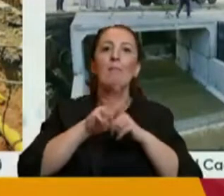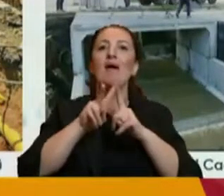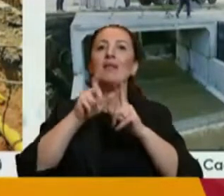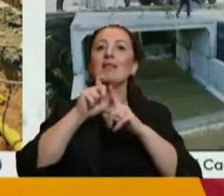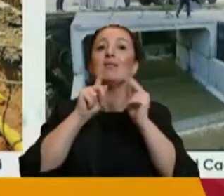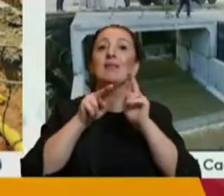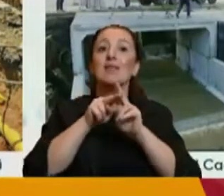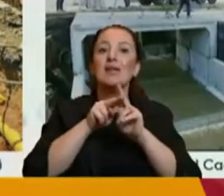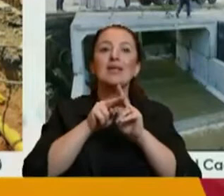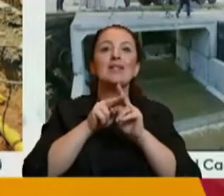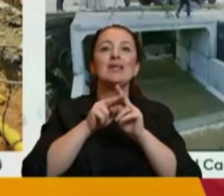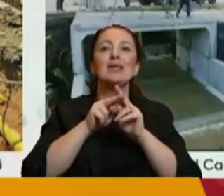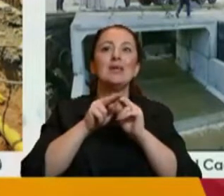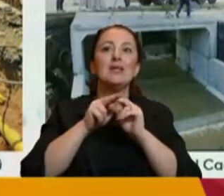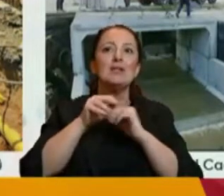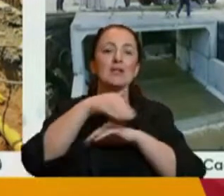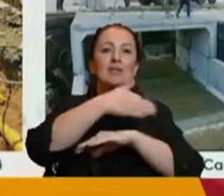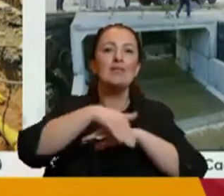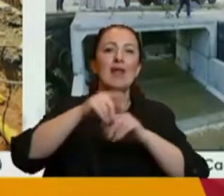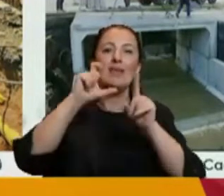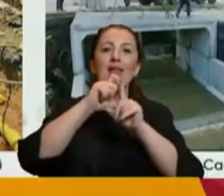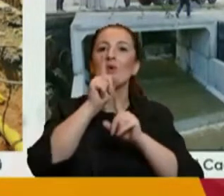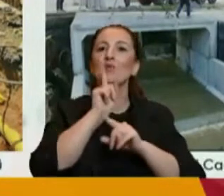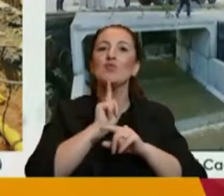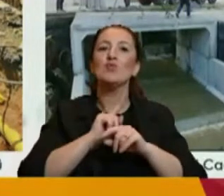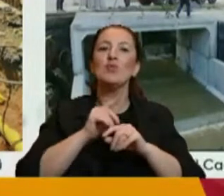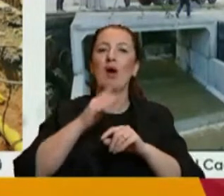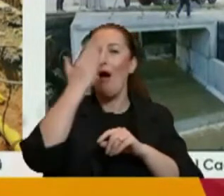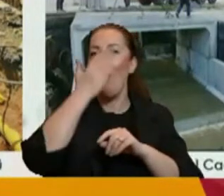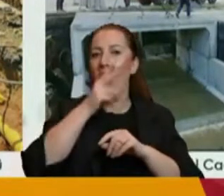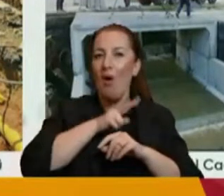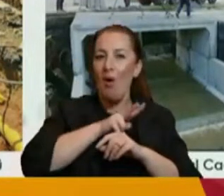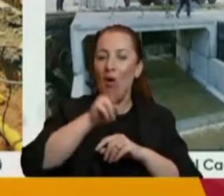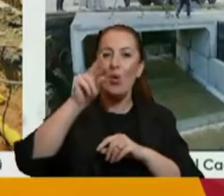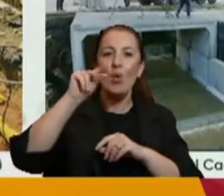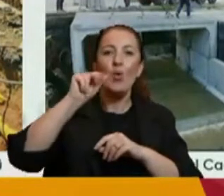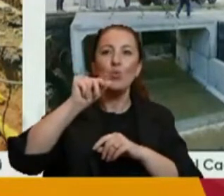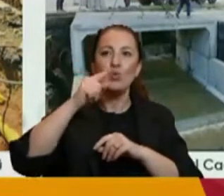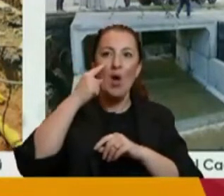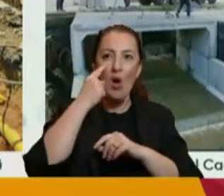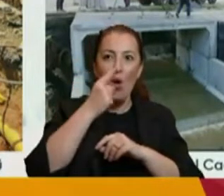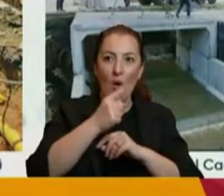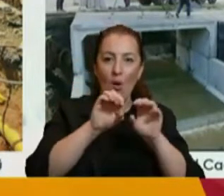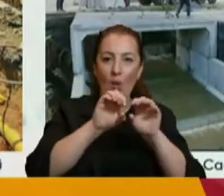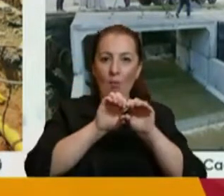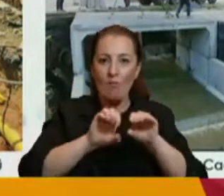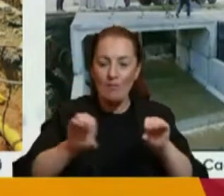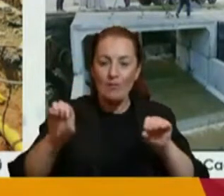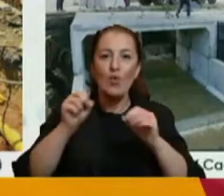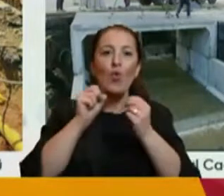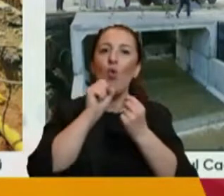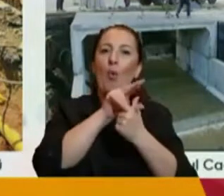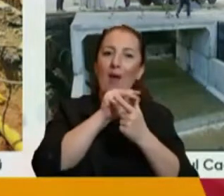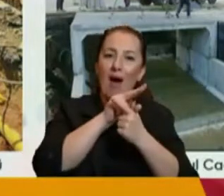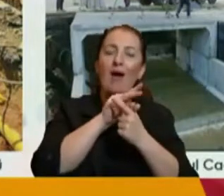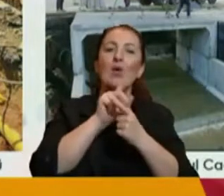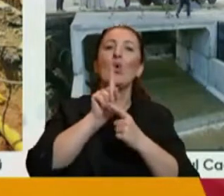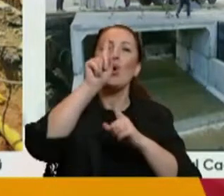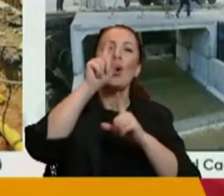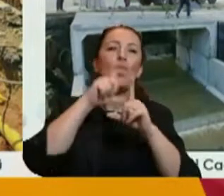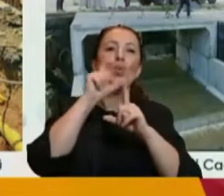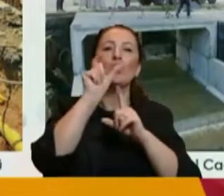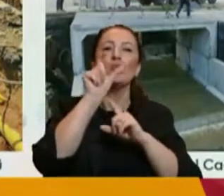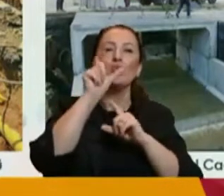Sokak yol geçişi d-100 karayolu Tuzla dairesi kollektörü boru itme Ümraniye Yukarı Dudullu Mahallesi kebap